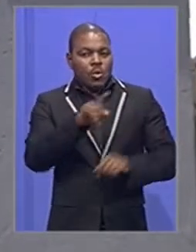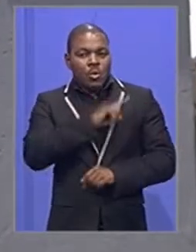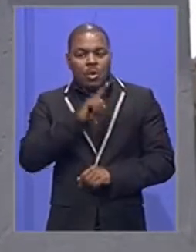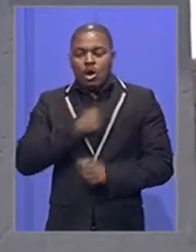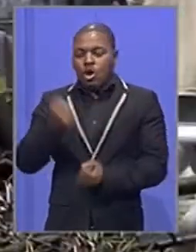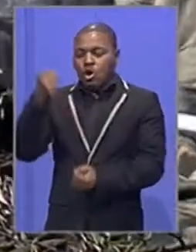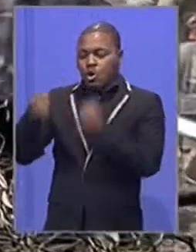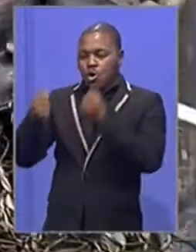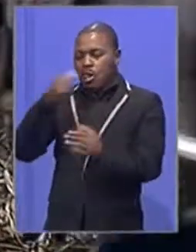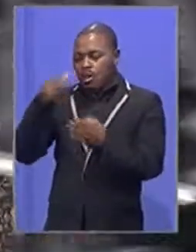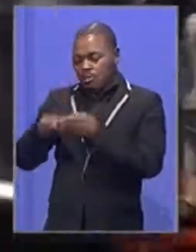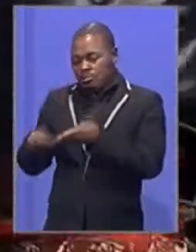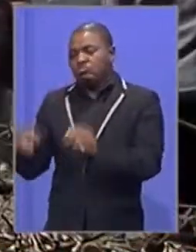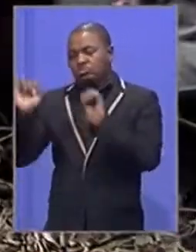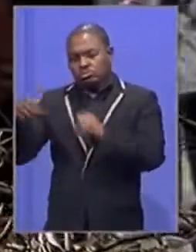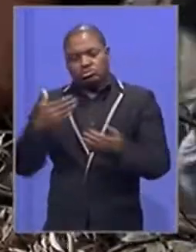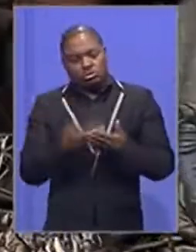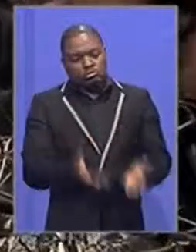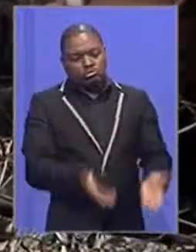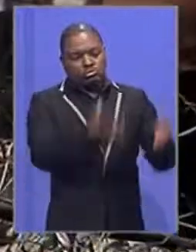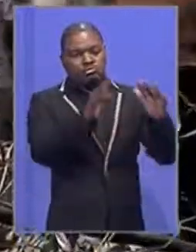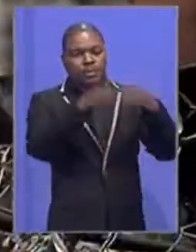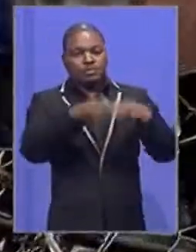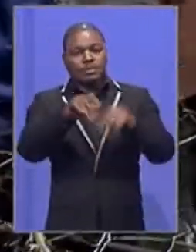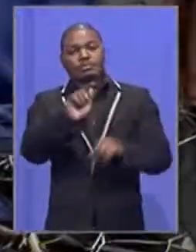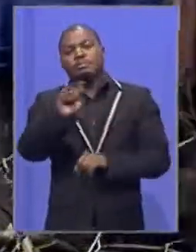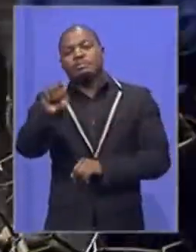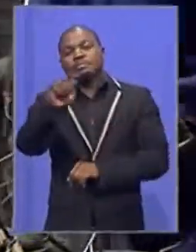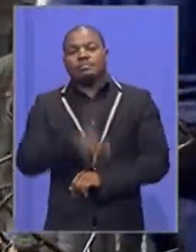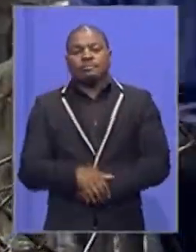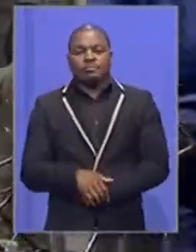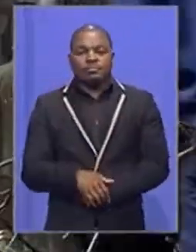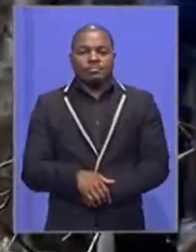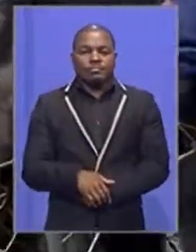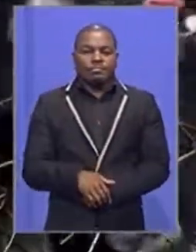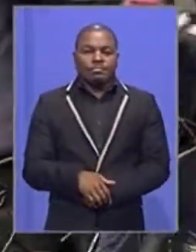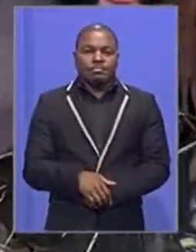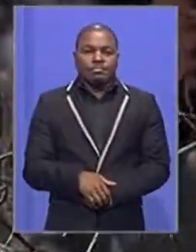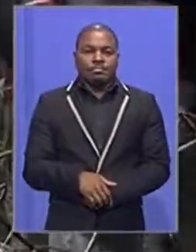la dinyewe le ba fetoka ya ho etsa seo dibakeng tse fapafapaneng ka hare ho Masepala ona wa Johannesburg.